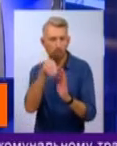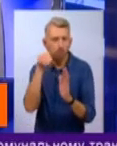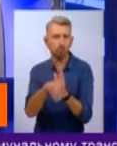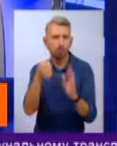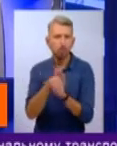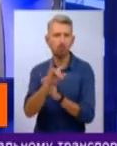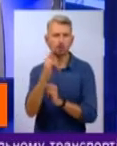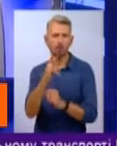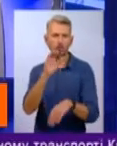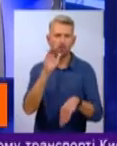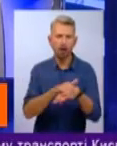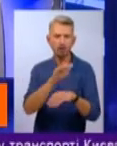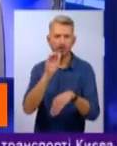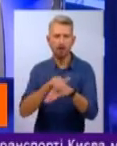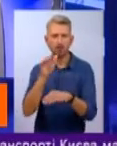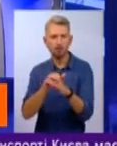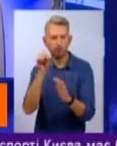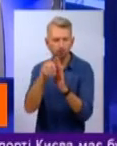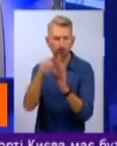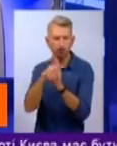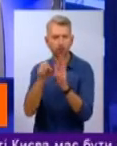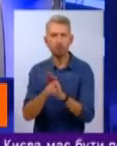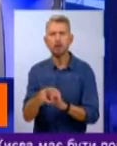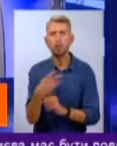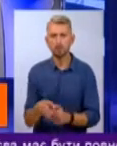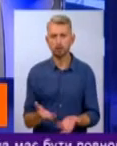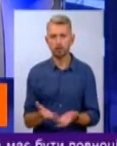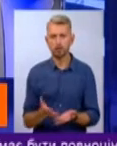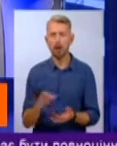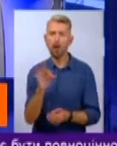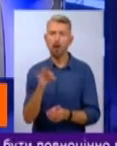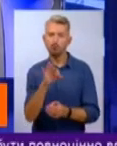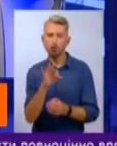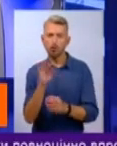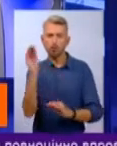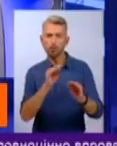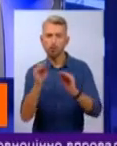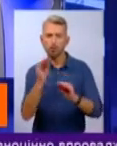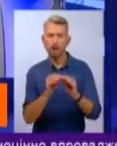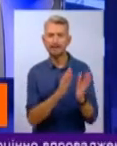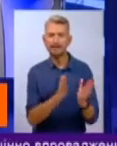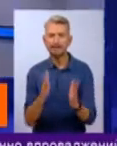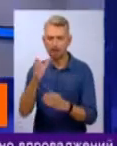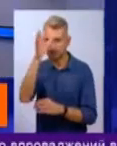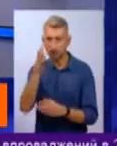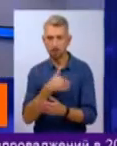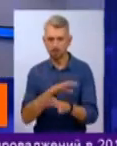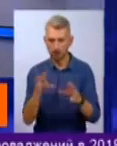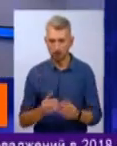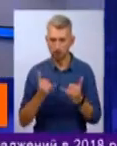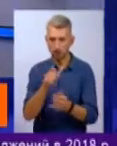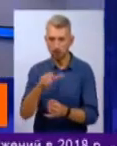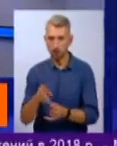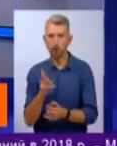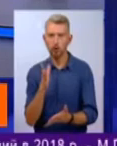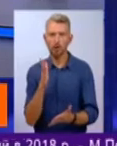фактами інформації не потрібна. Але щодо формування відповідної системи знань, ми ж взагалі поважаємо людей, які